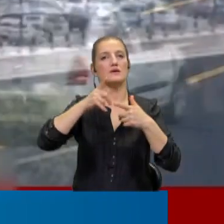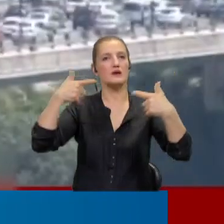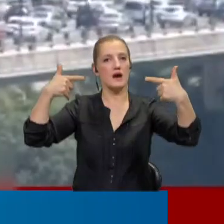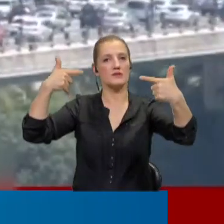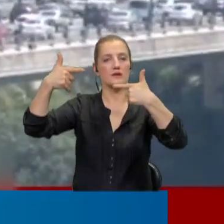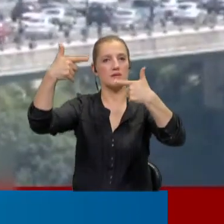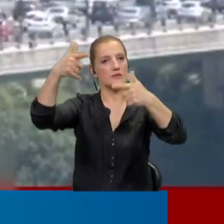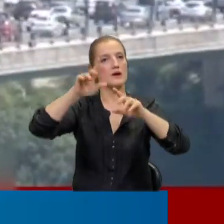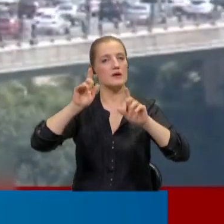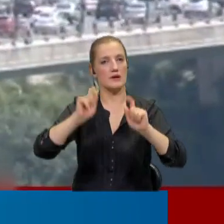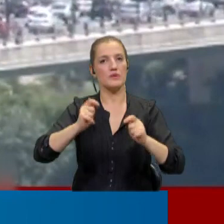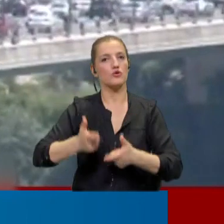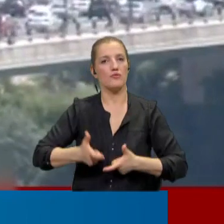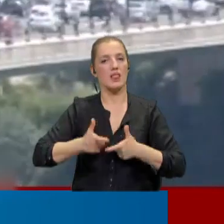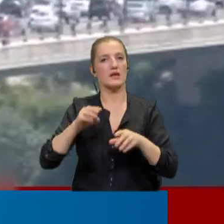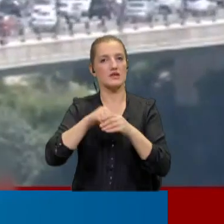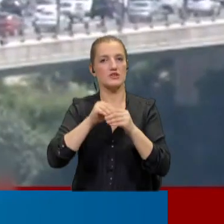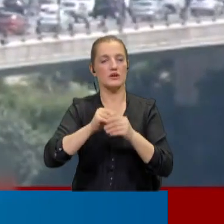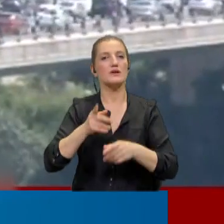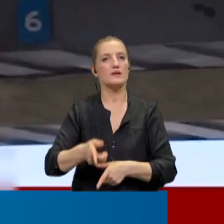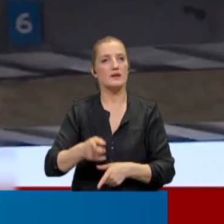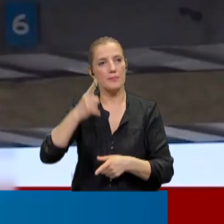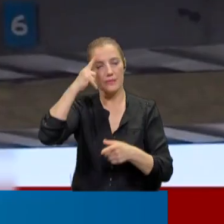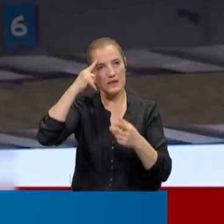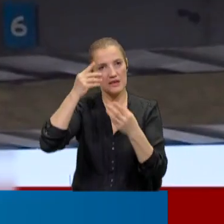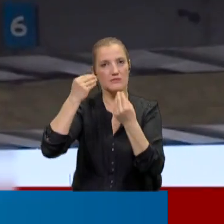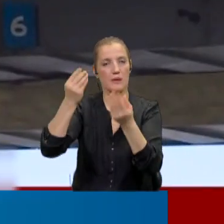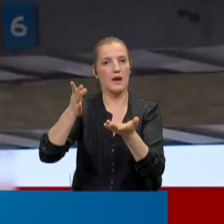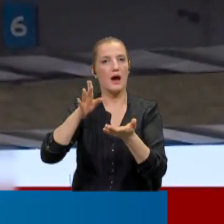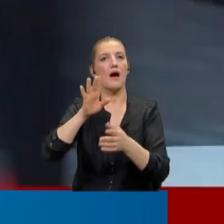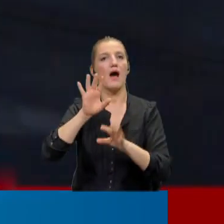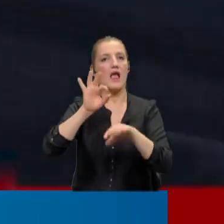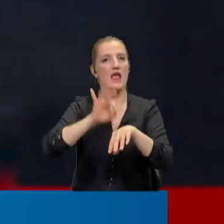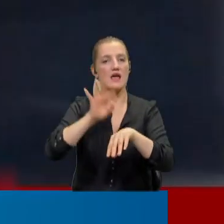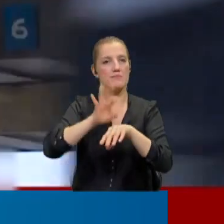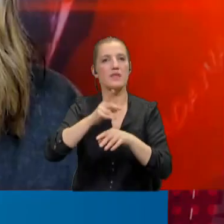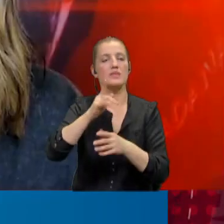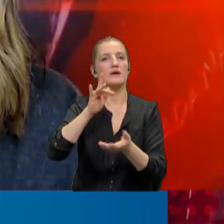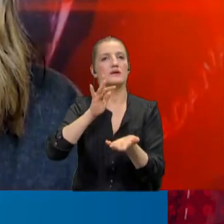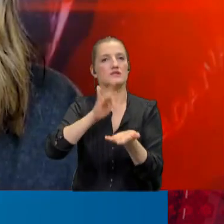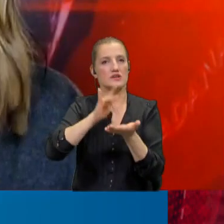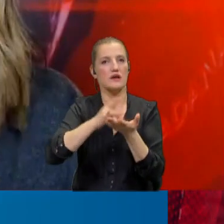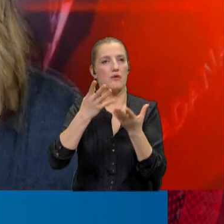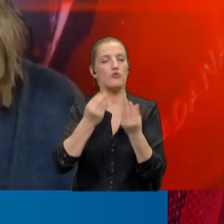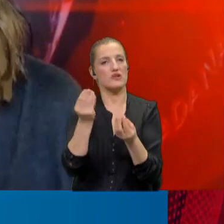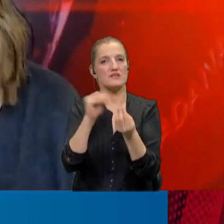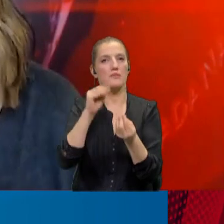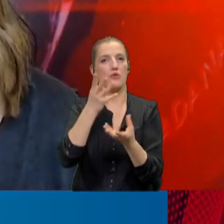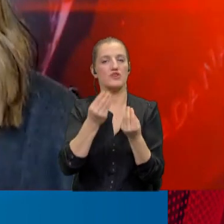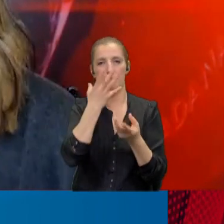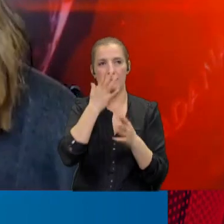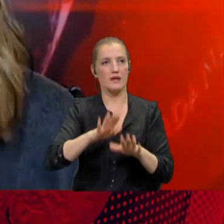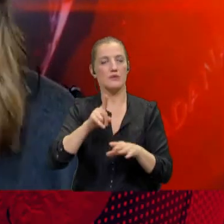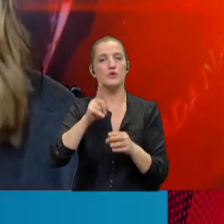sistemini kurduk anında güvenlik güçlerimize bindirmek onu anında müdahale edilebilmesi de Amaç ben seni bekliyorum